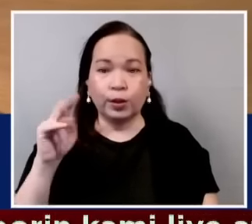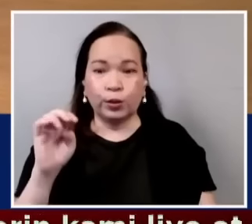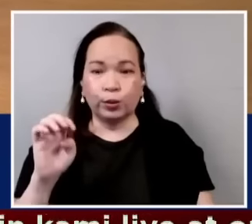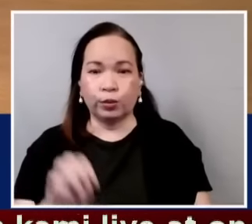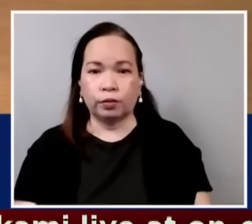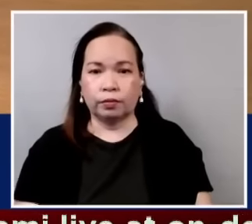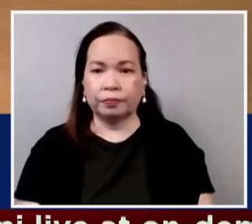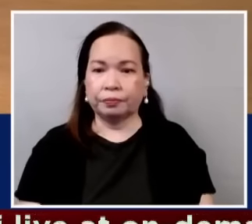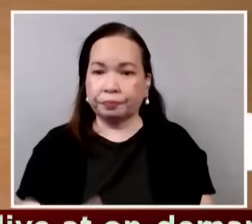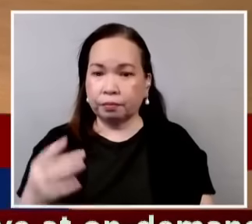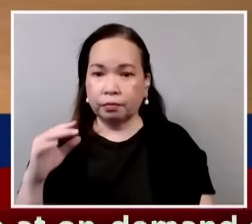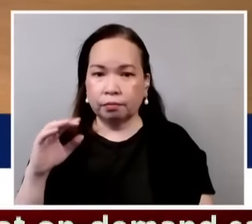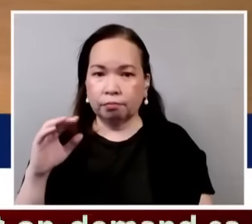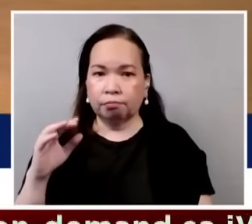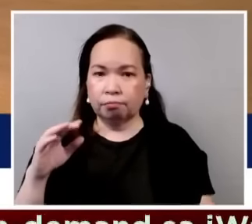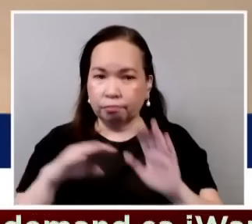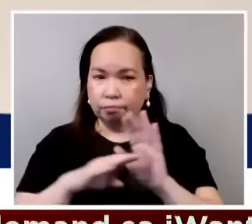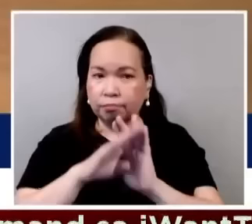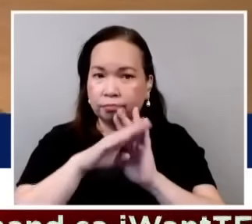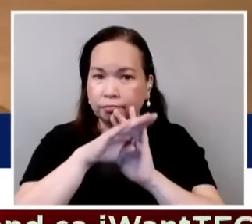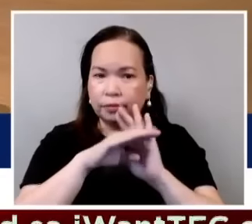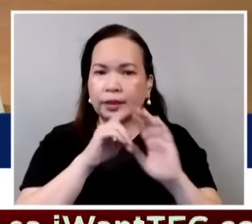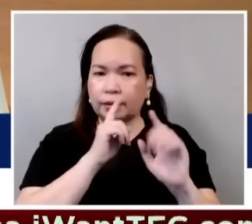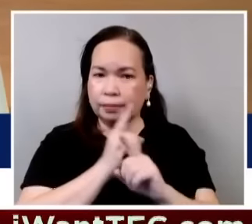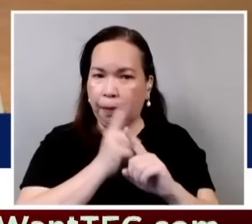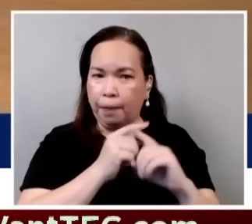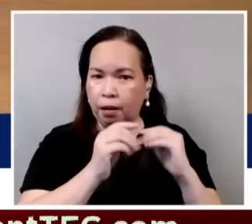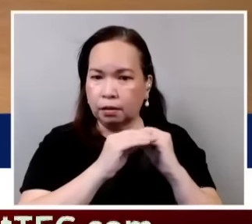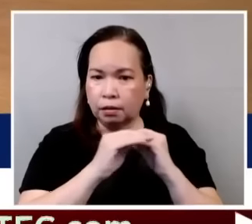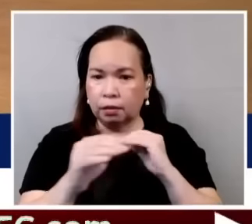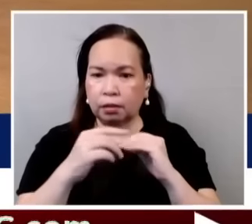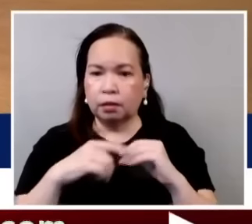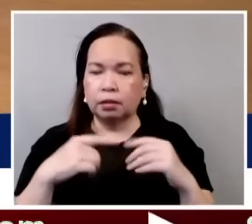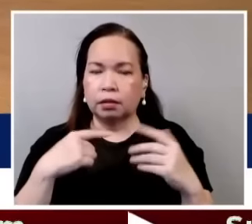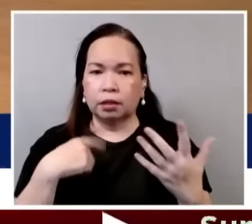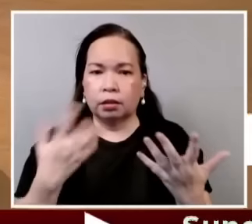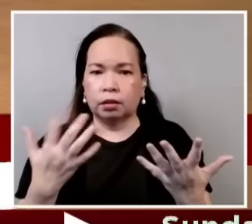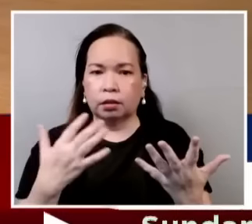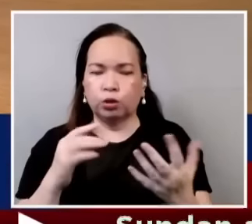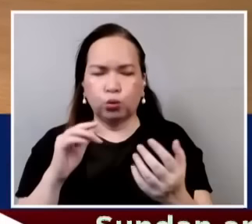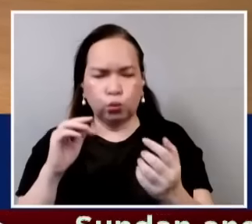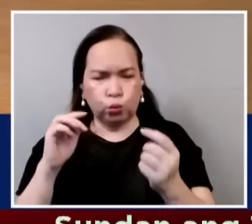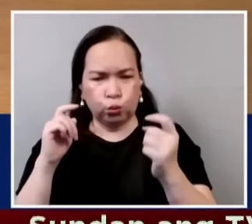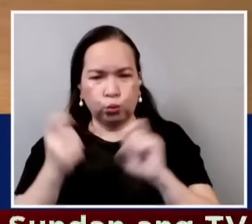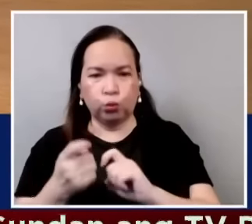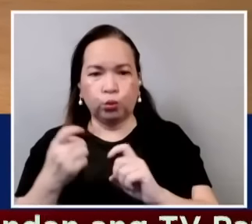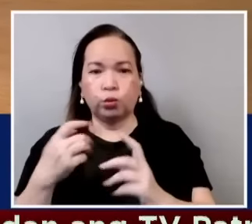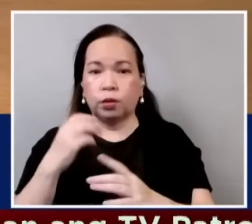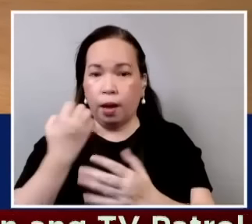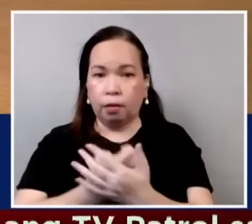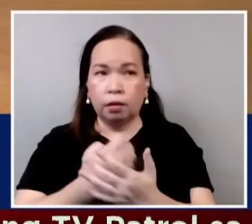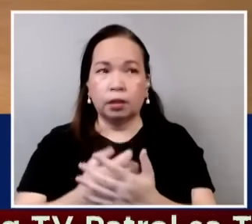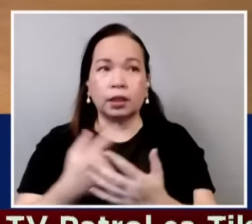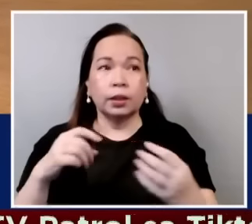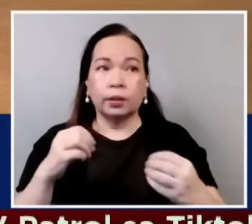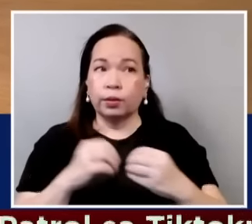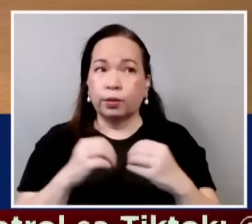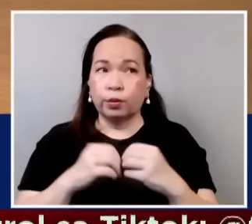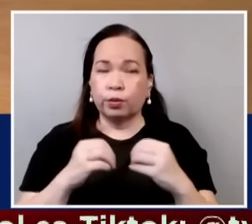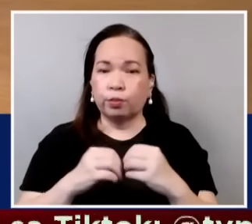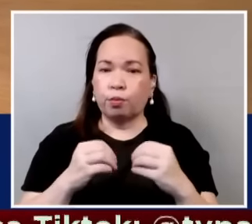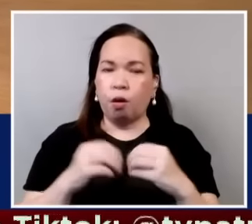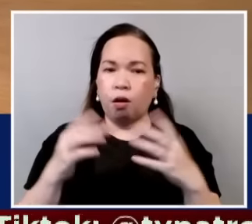Inflation rate is moving in the right direction. We are transforming the economy. We are stabilizing the prices of all